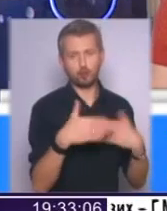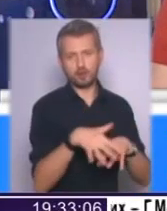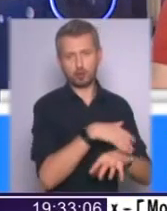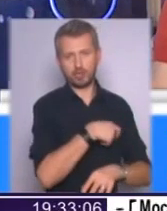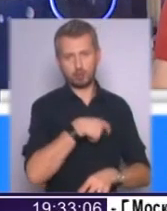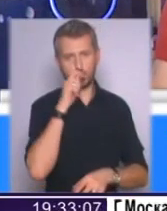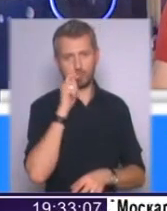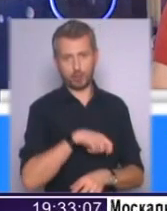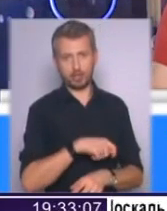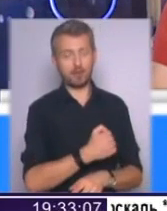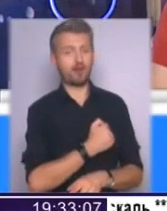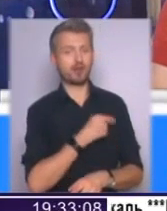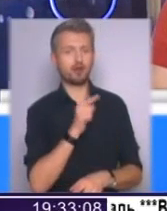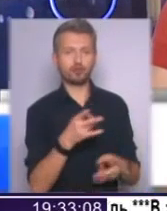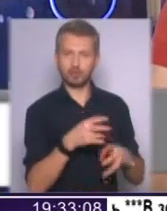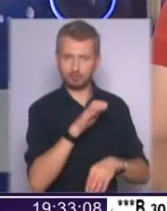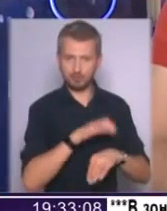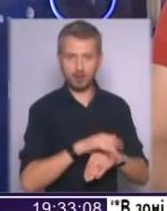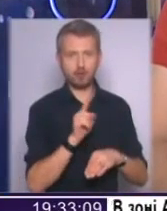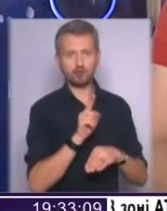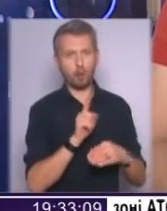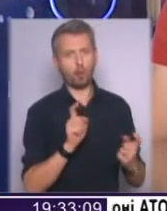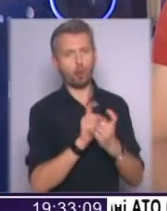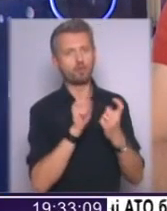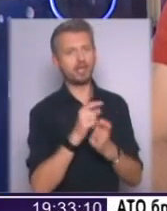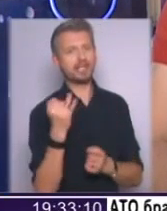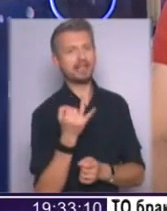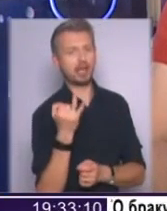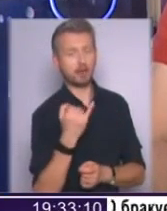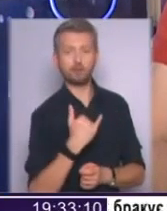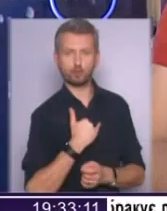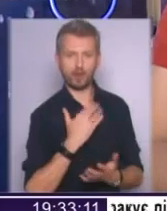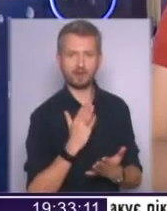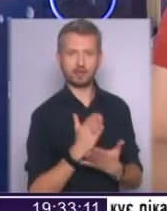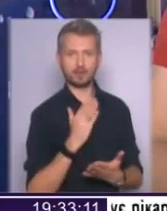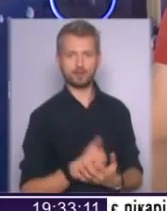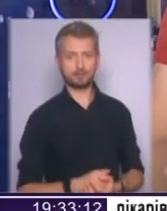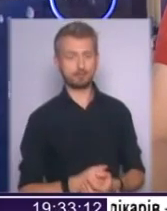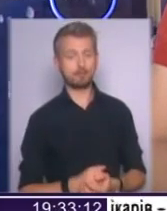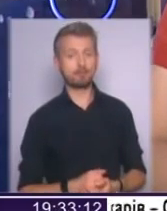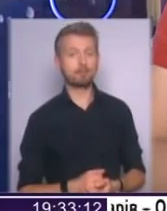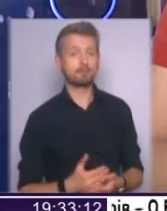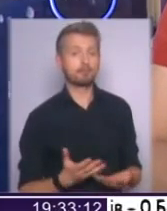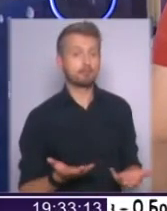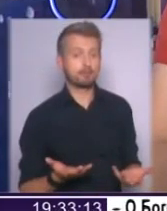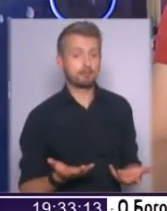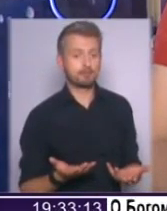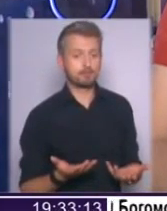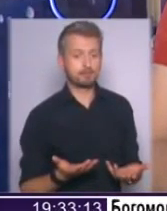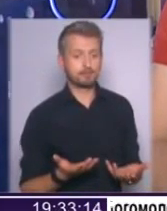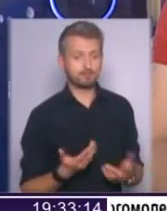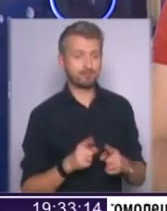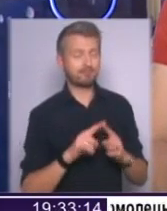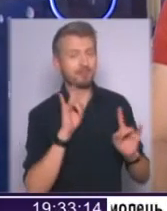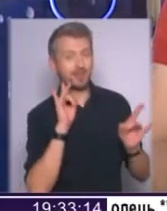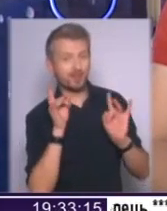жаль, тут слід констатувати, що конфлікт інтересів у нас, на жаль, дуже є присутнім. Ну, як би це не було, звучить,